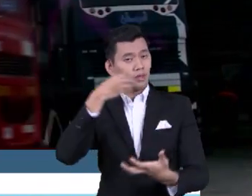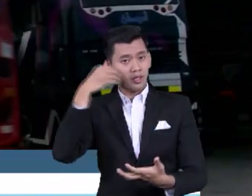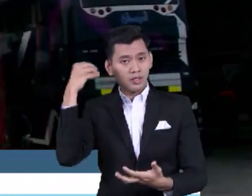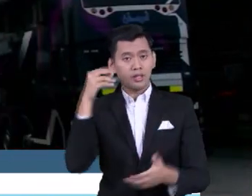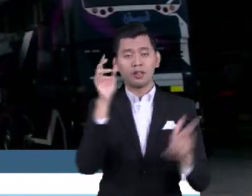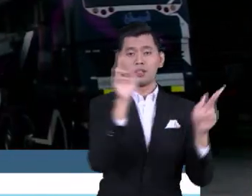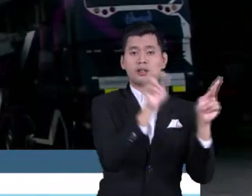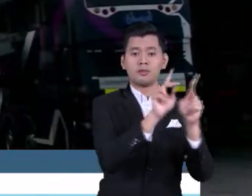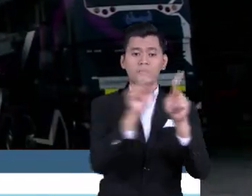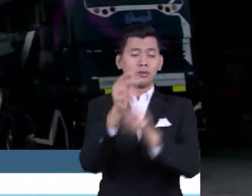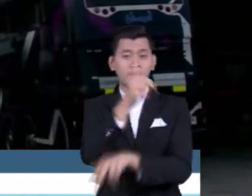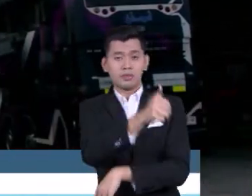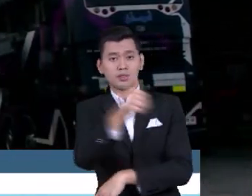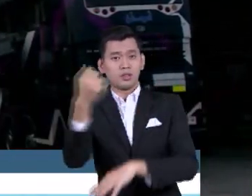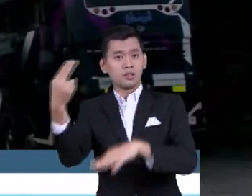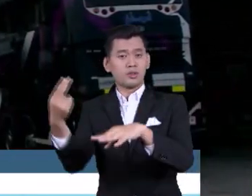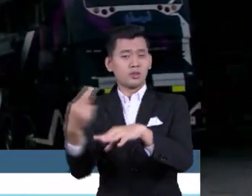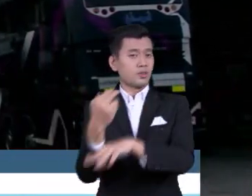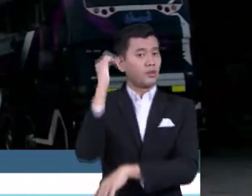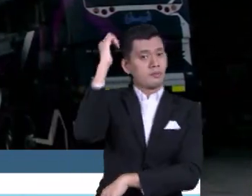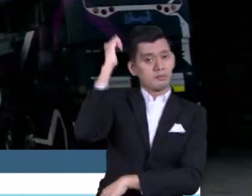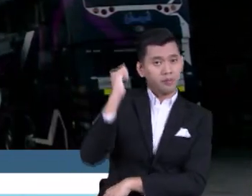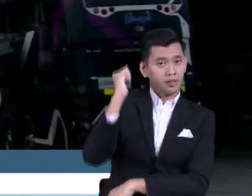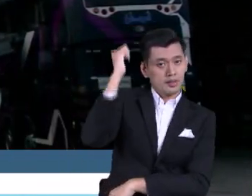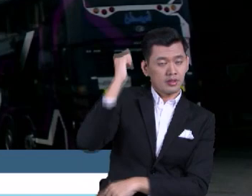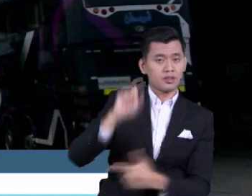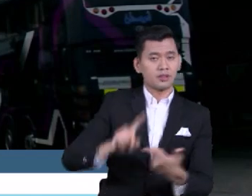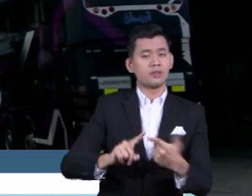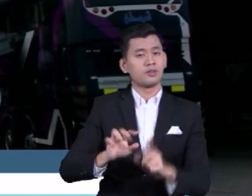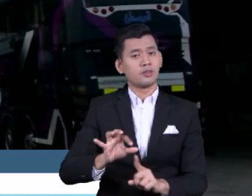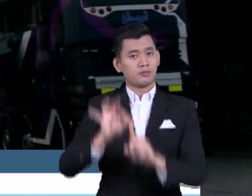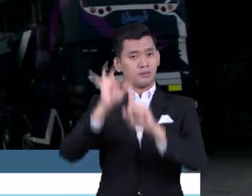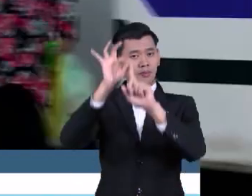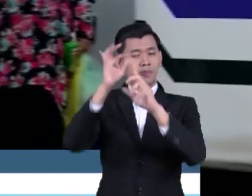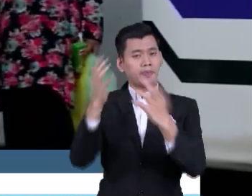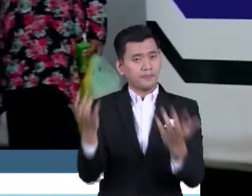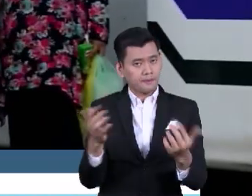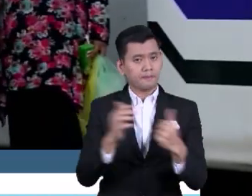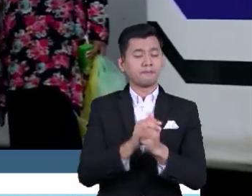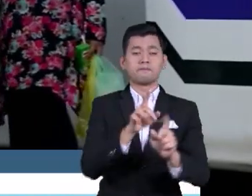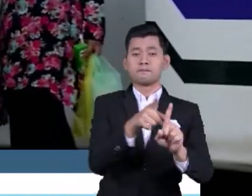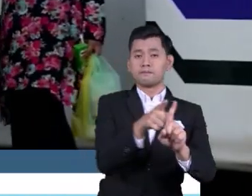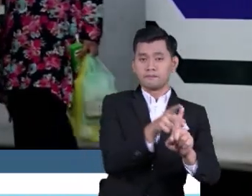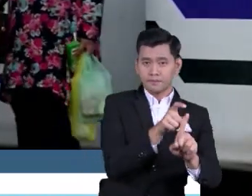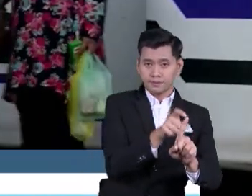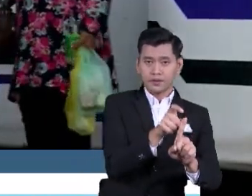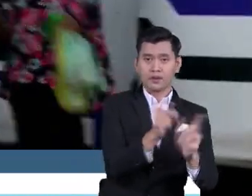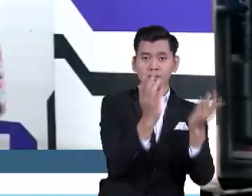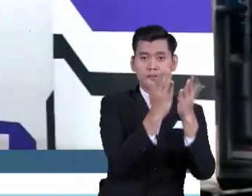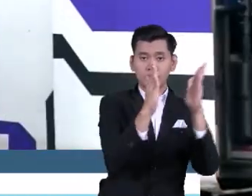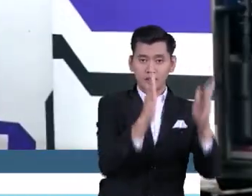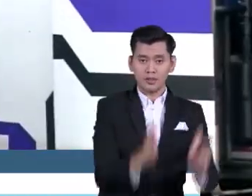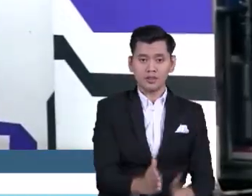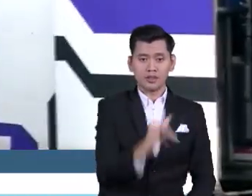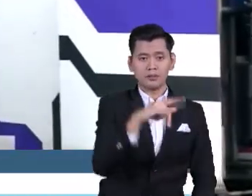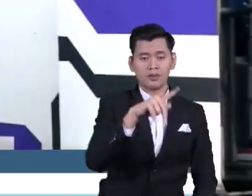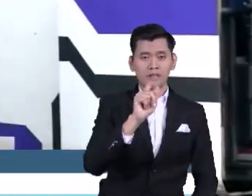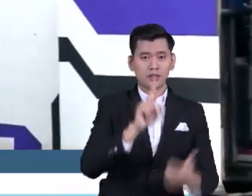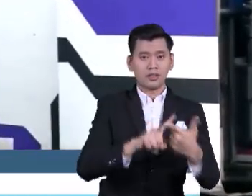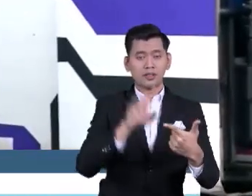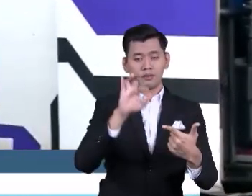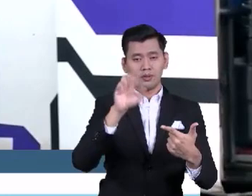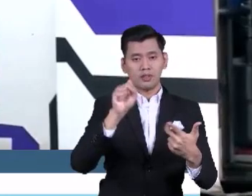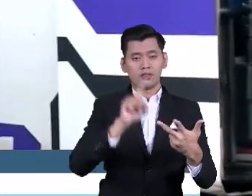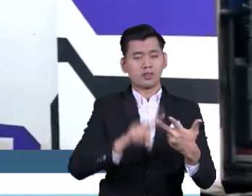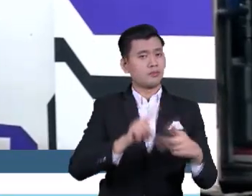destinasi masing-masing menggunakan kendaraan awam ini seperti bass terutama ee daripada belajar ipte ipts